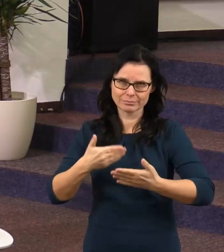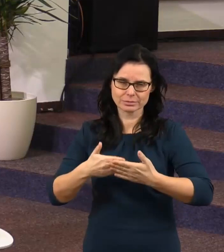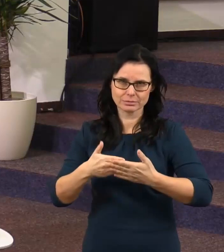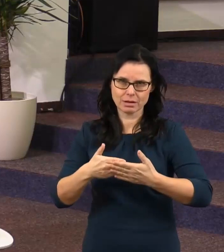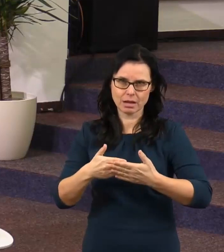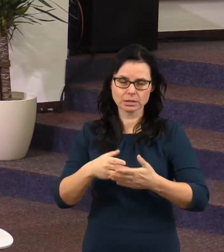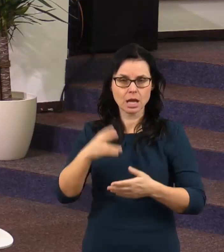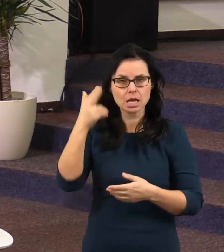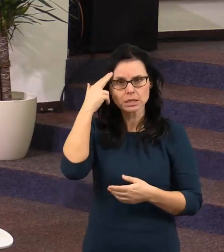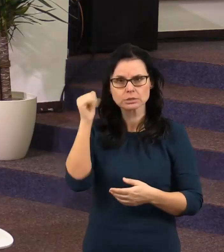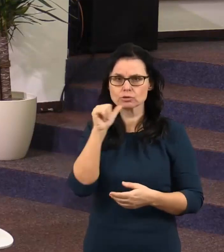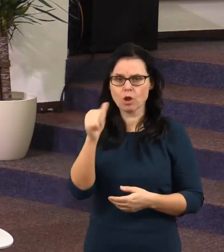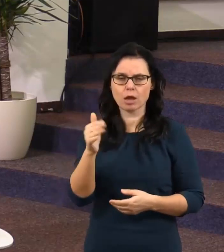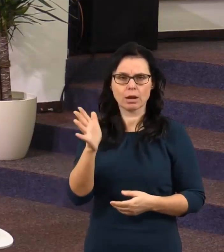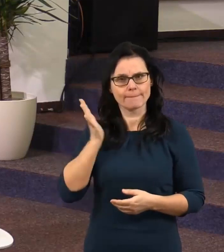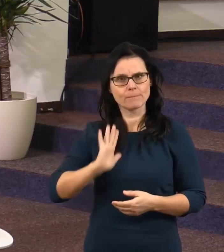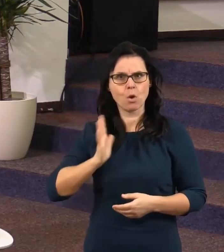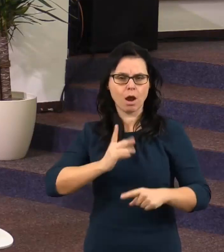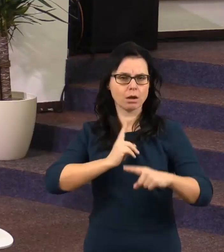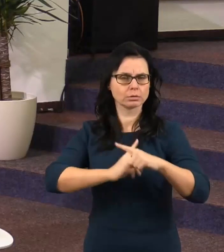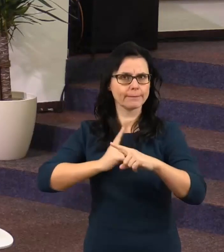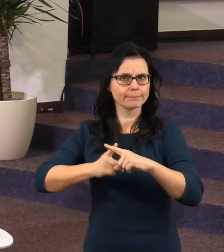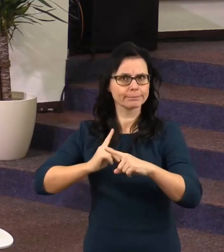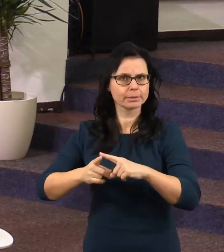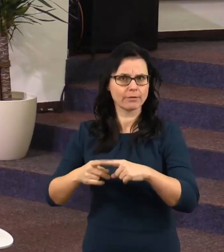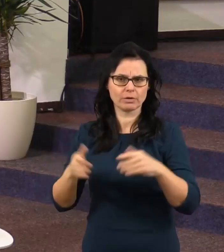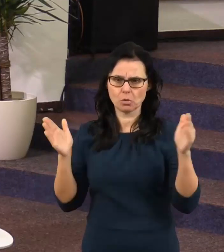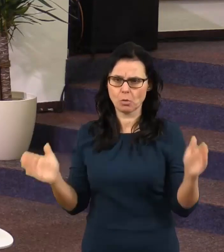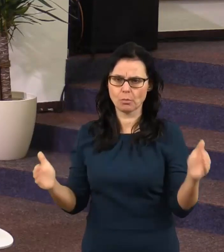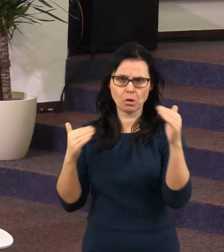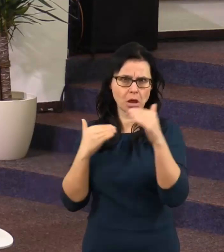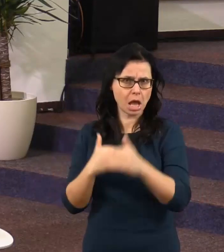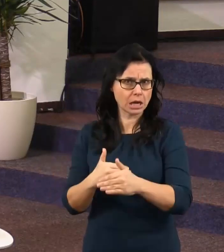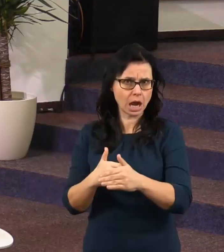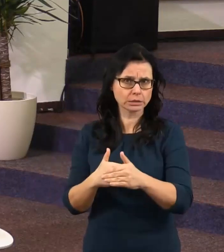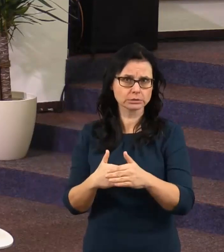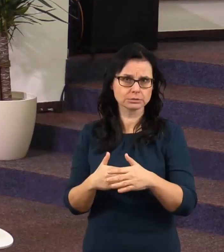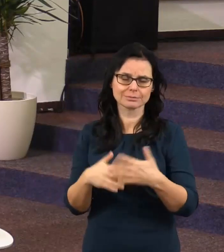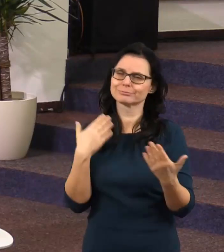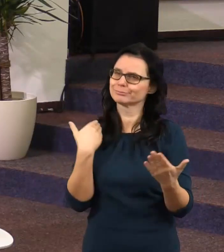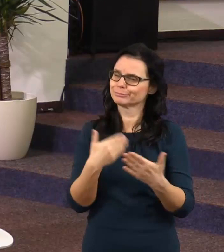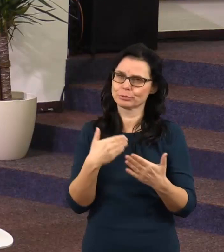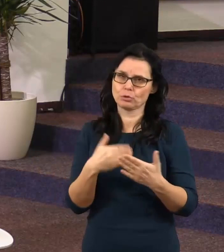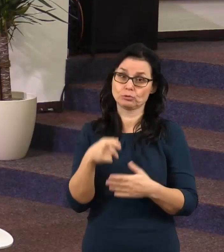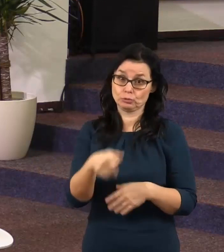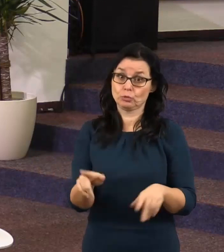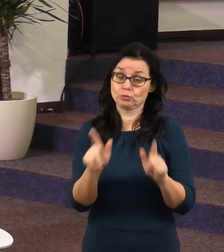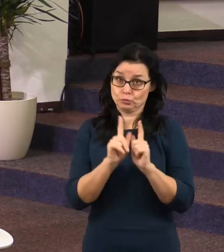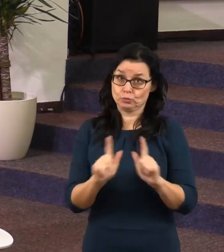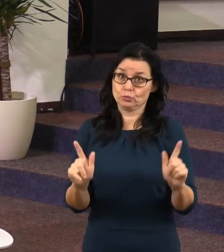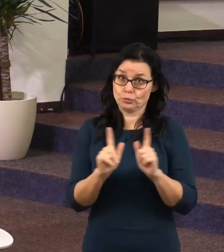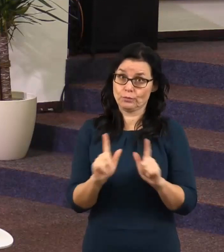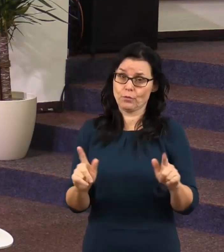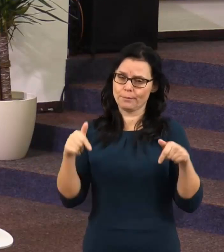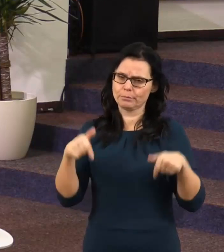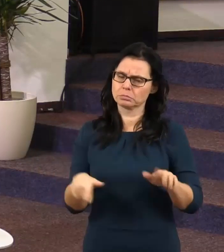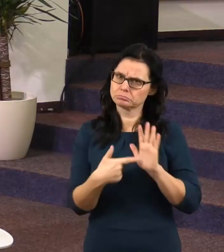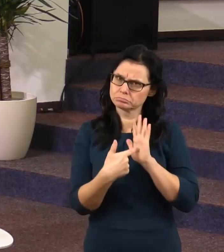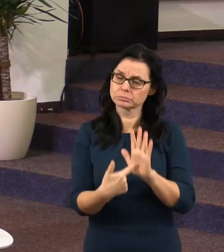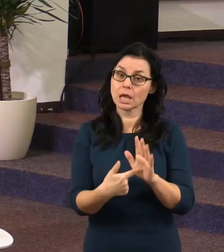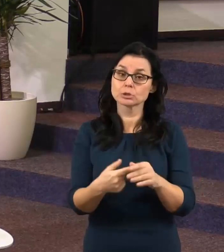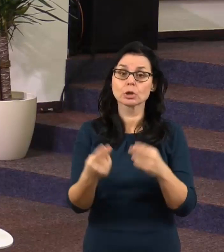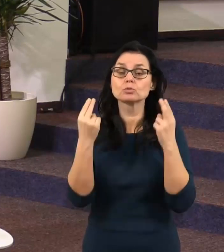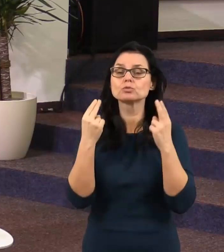žádná morální pravidla, žádné hranice. A proto z tohoto důvodu ukazuje, že důkladná